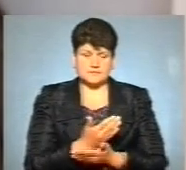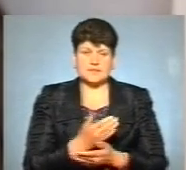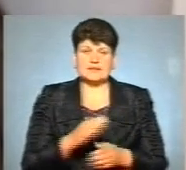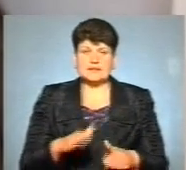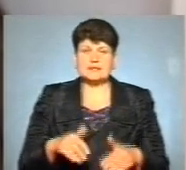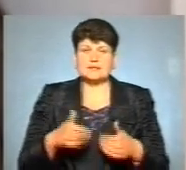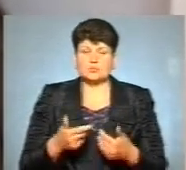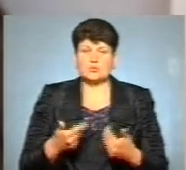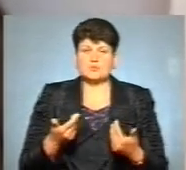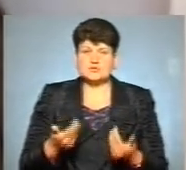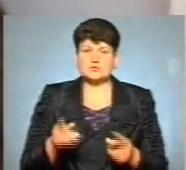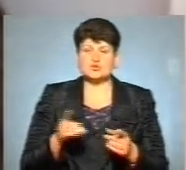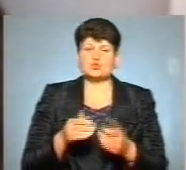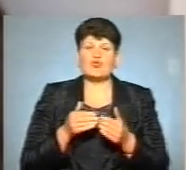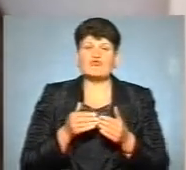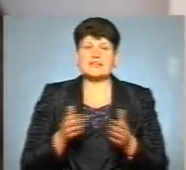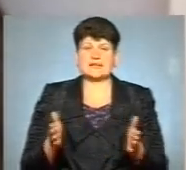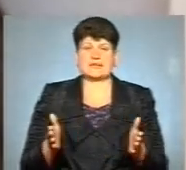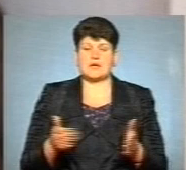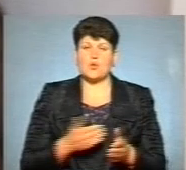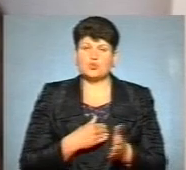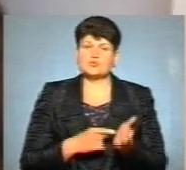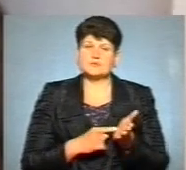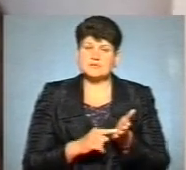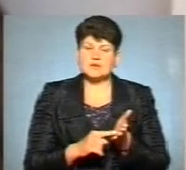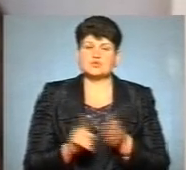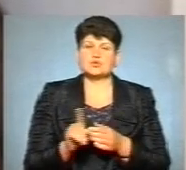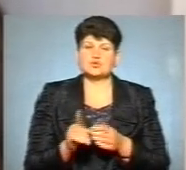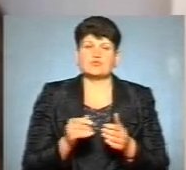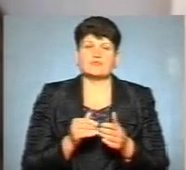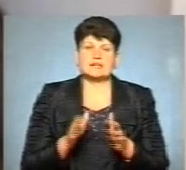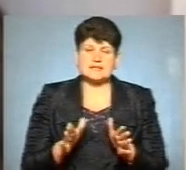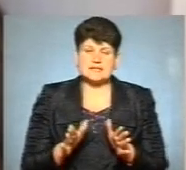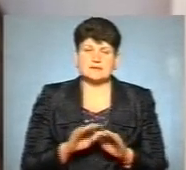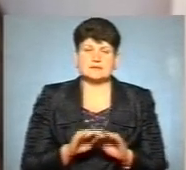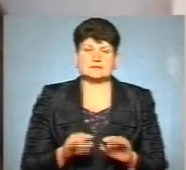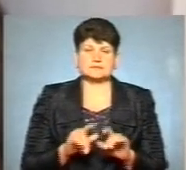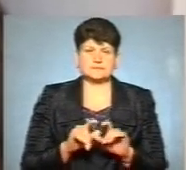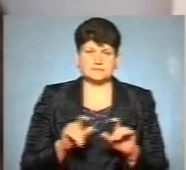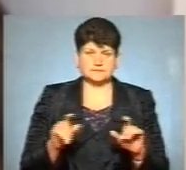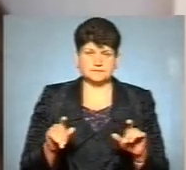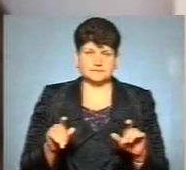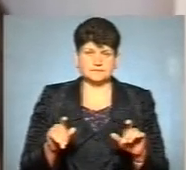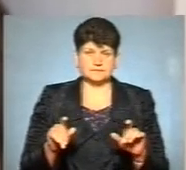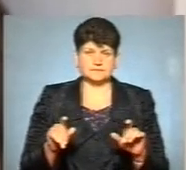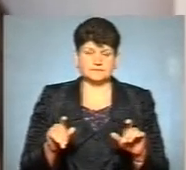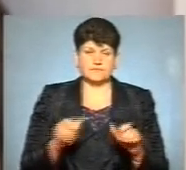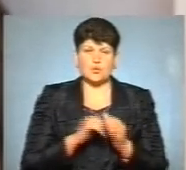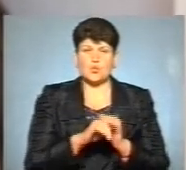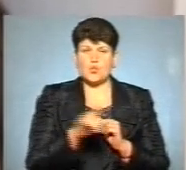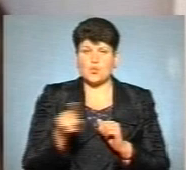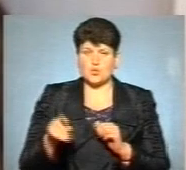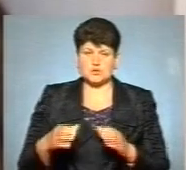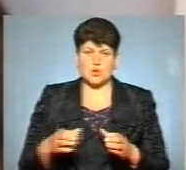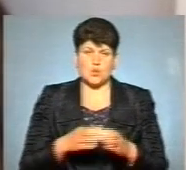надають пропозиції щодо відкриття. Хочу зазначити, що відкриття дошкільних навчальних закладів у кожній